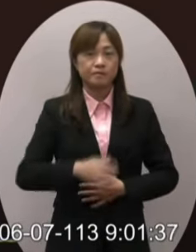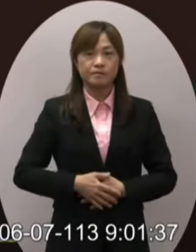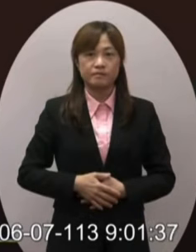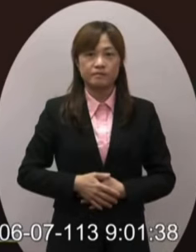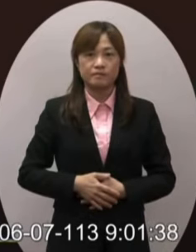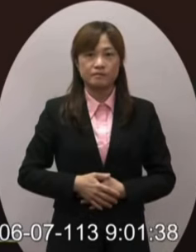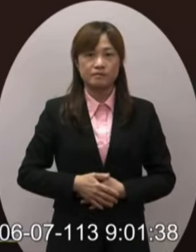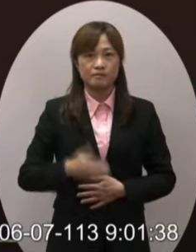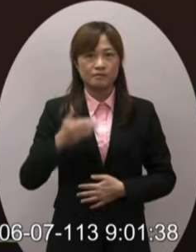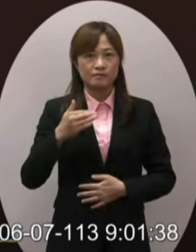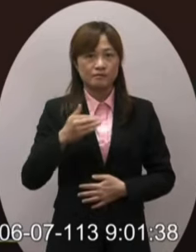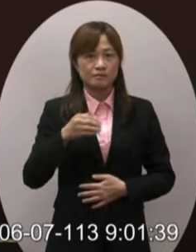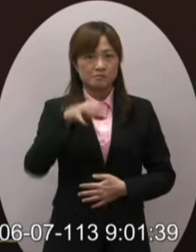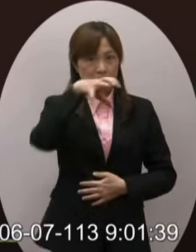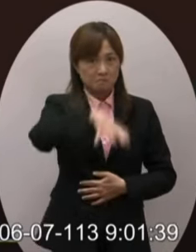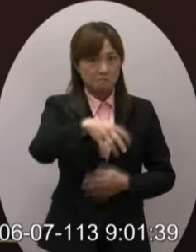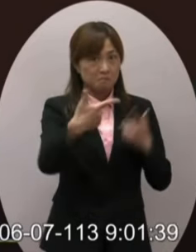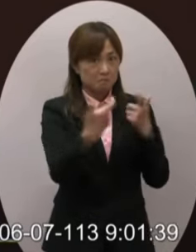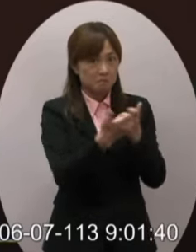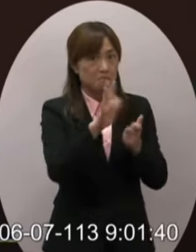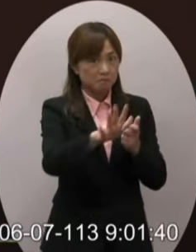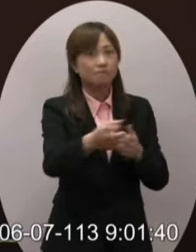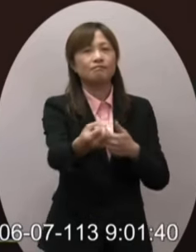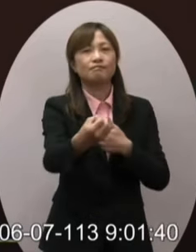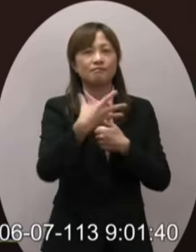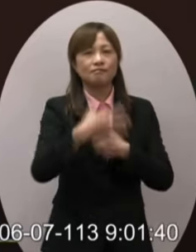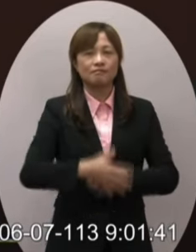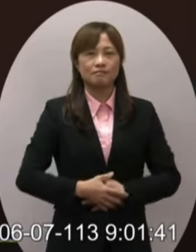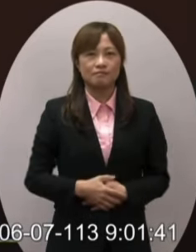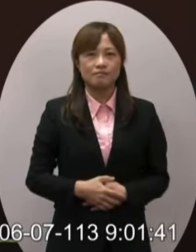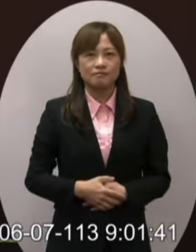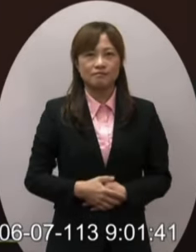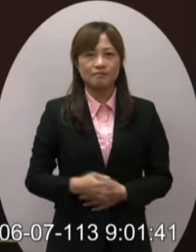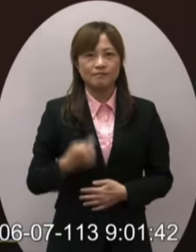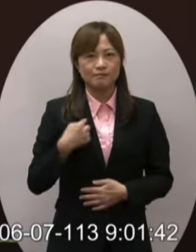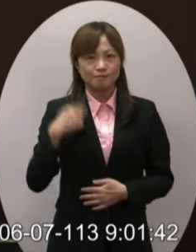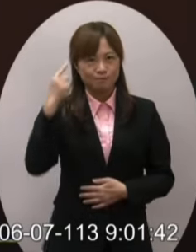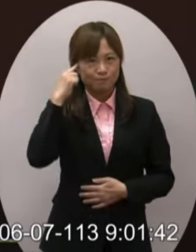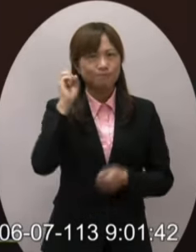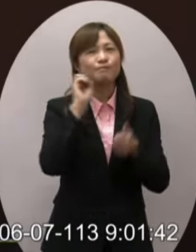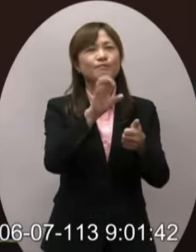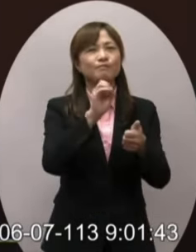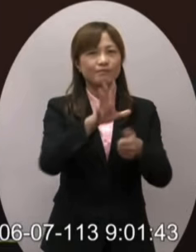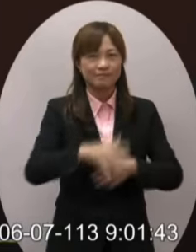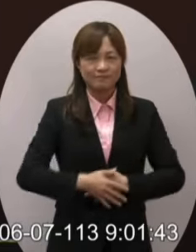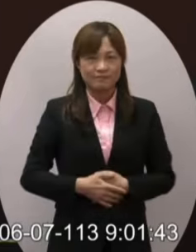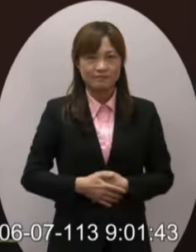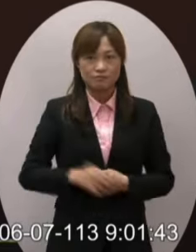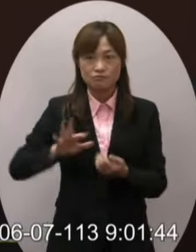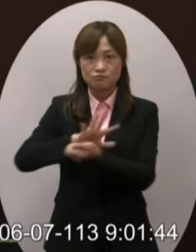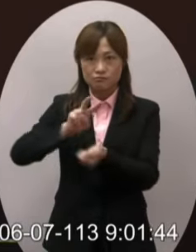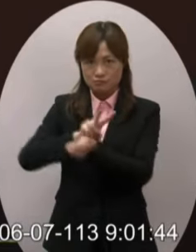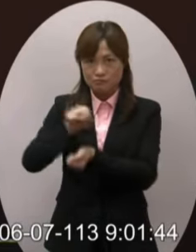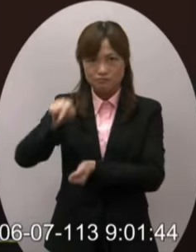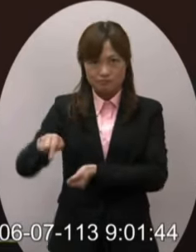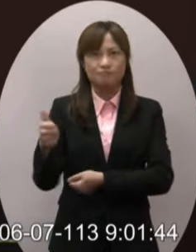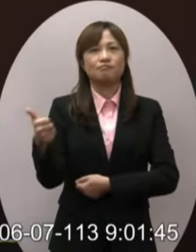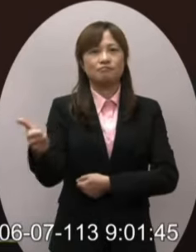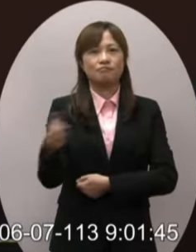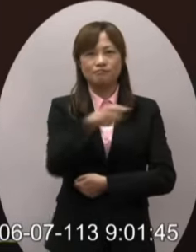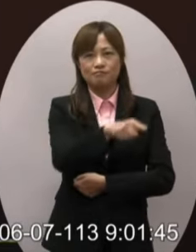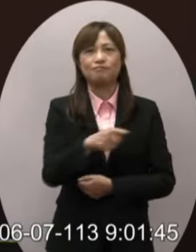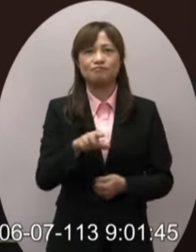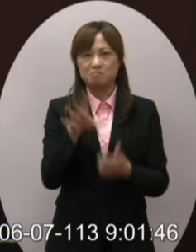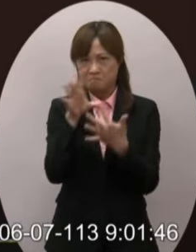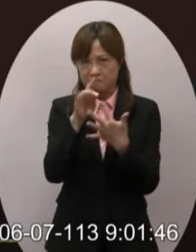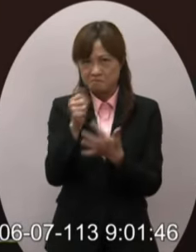有适合的土地告诉他，那我也想对他公开喊话，云林县就是他的最